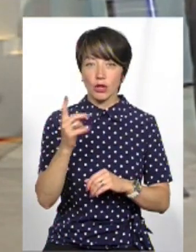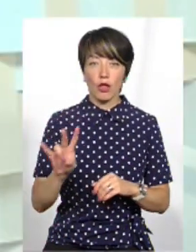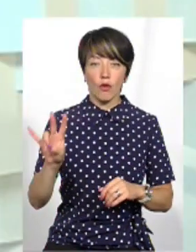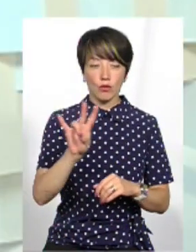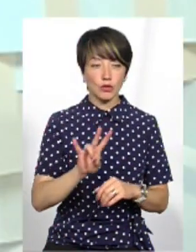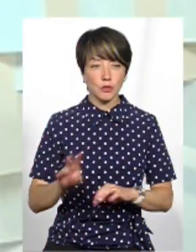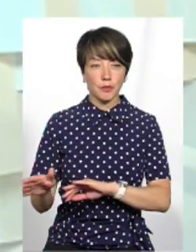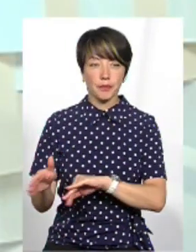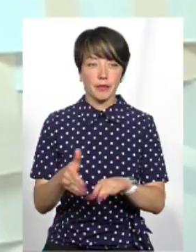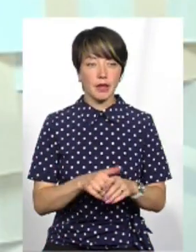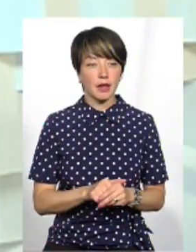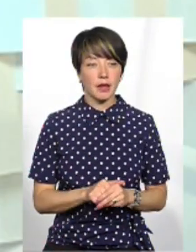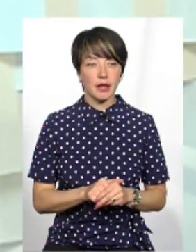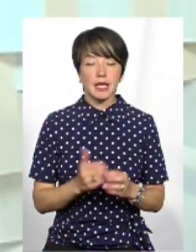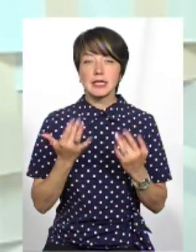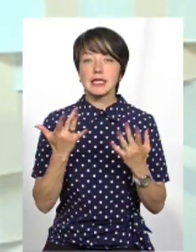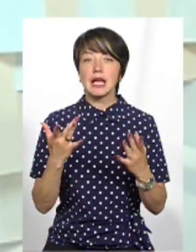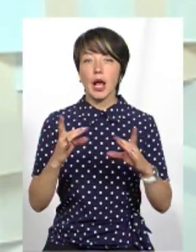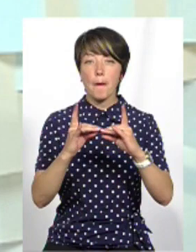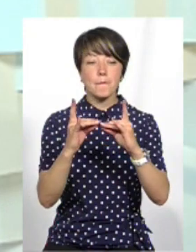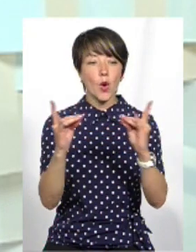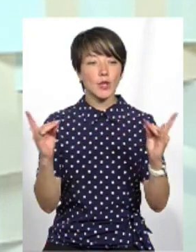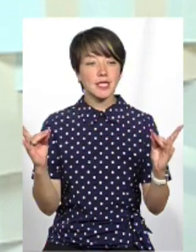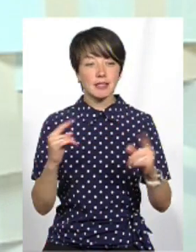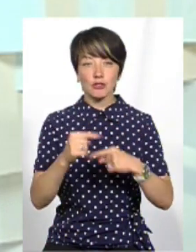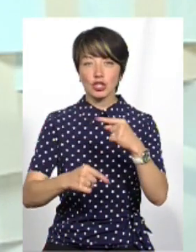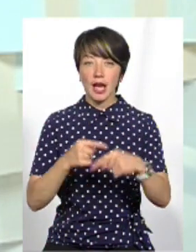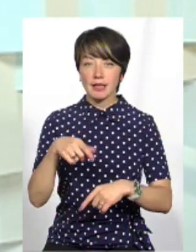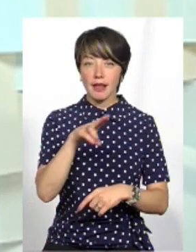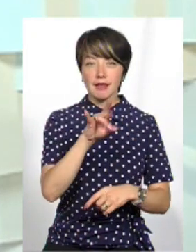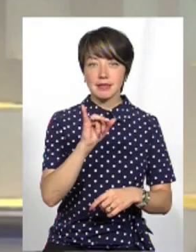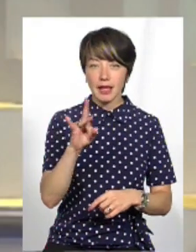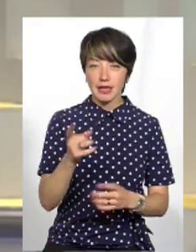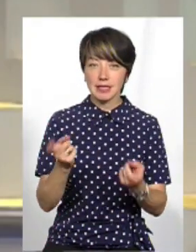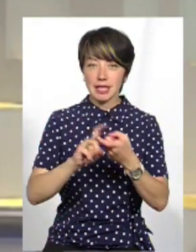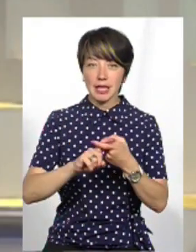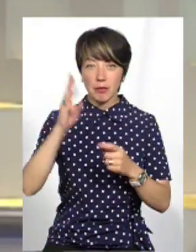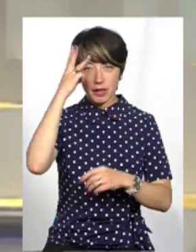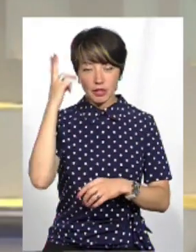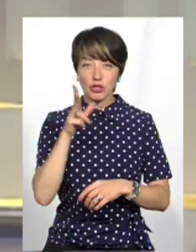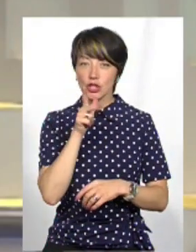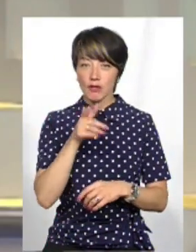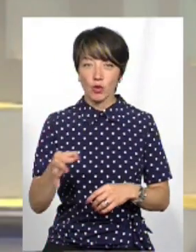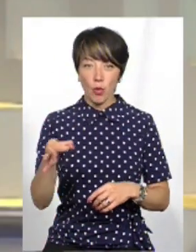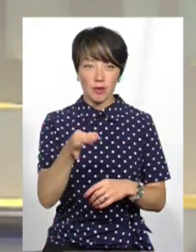одна в Новоушицькому. Скільки мостів через Дністер з'єднують Хмельницьку і Чернівецьку області?